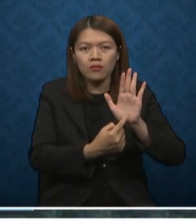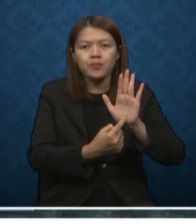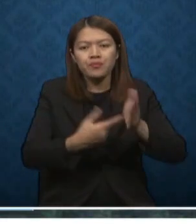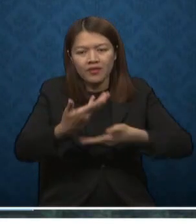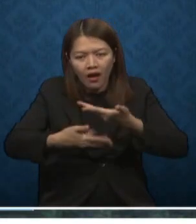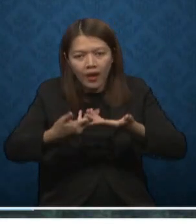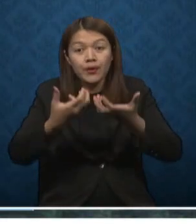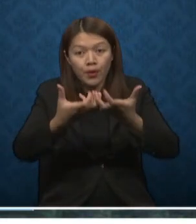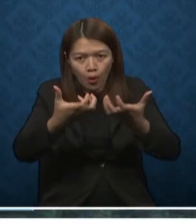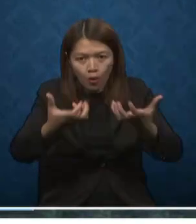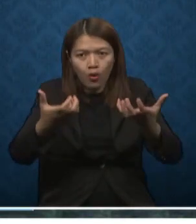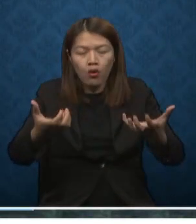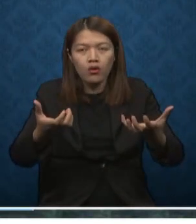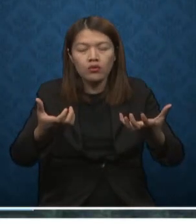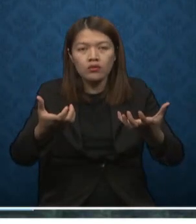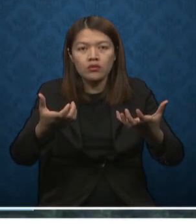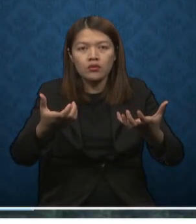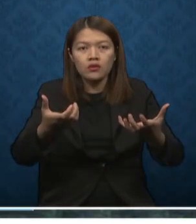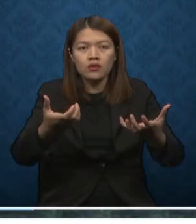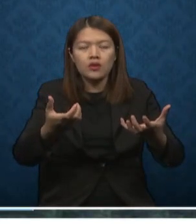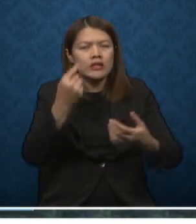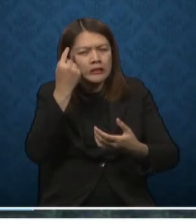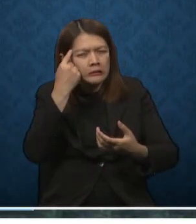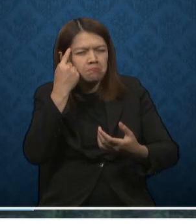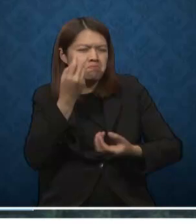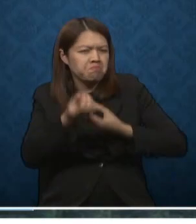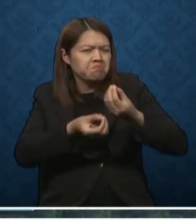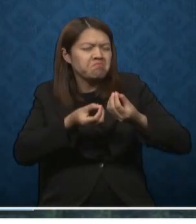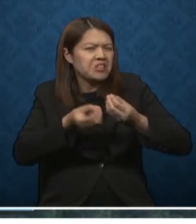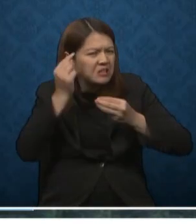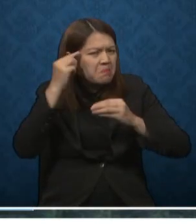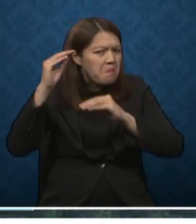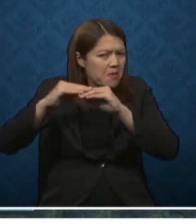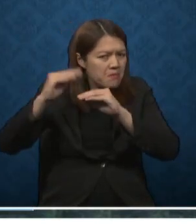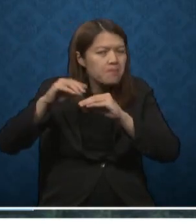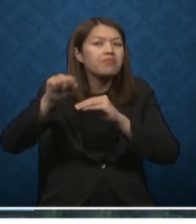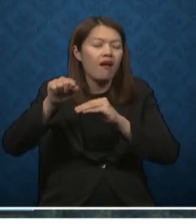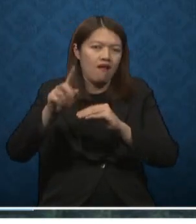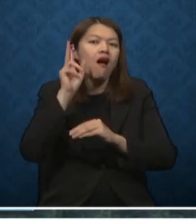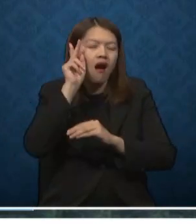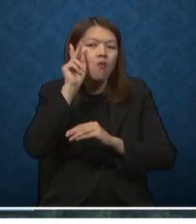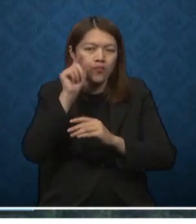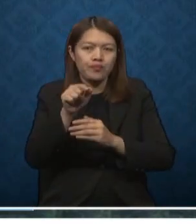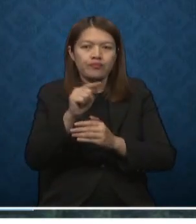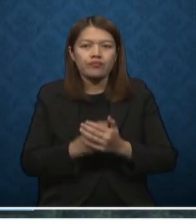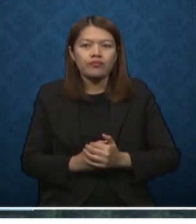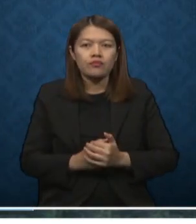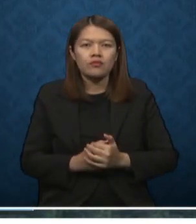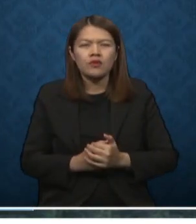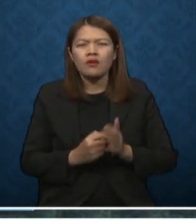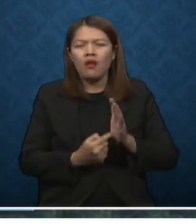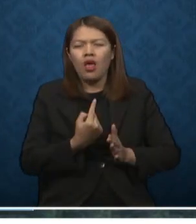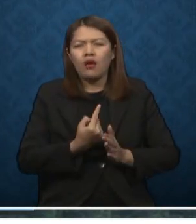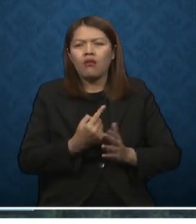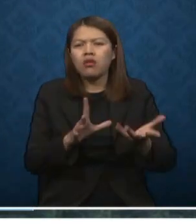าการให้ความคิดเห็นต่างๆซึ่งในแรกๆนั้นก็จะไม่มีผลกระท